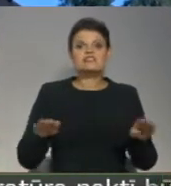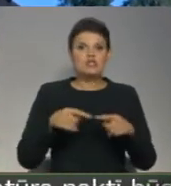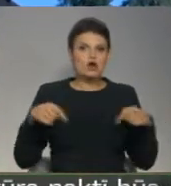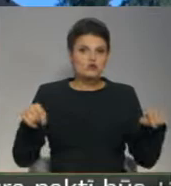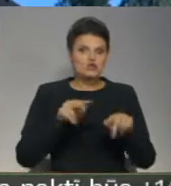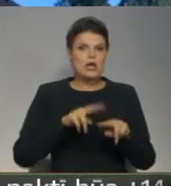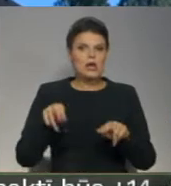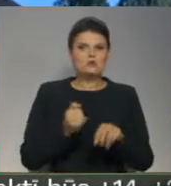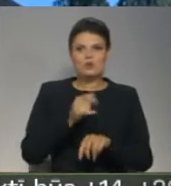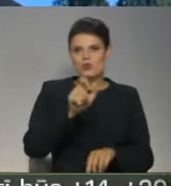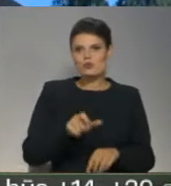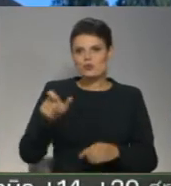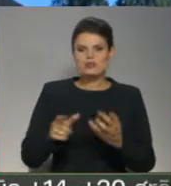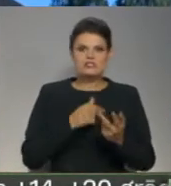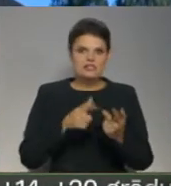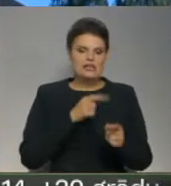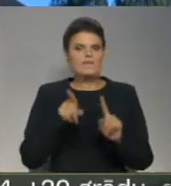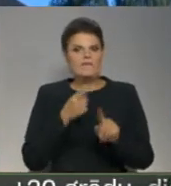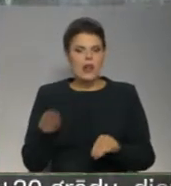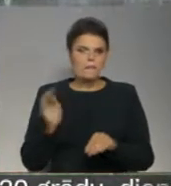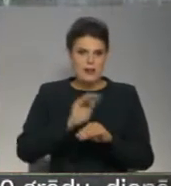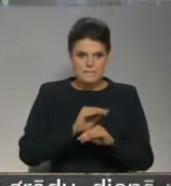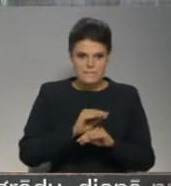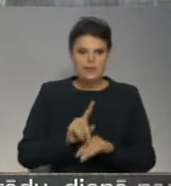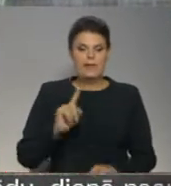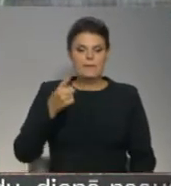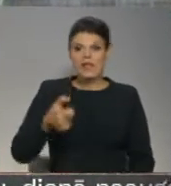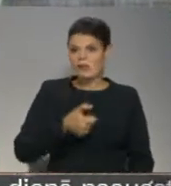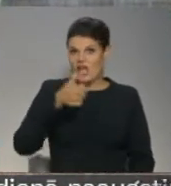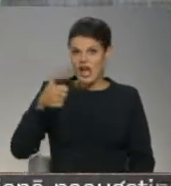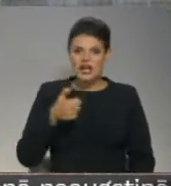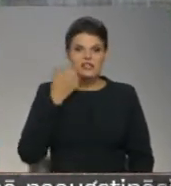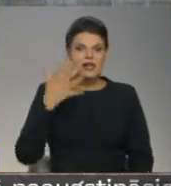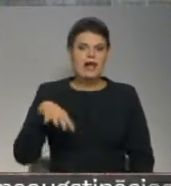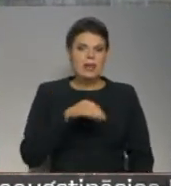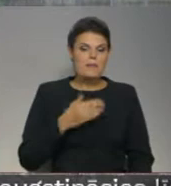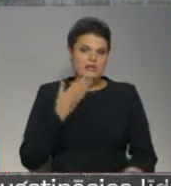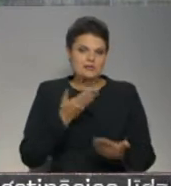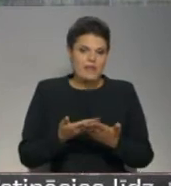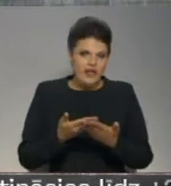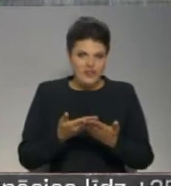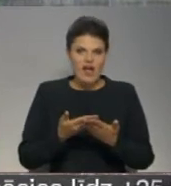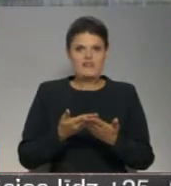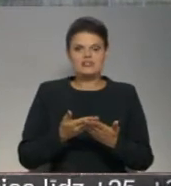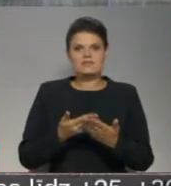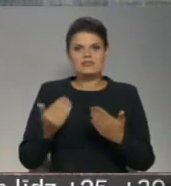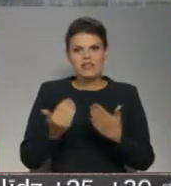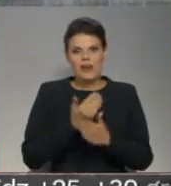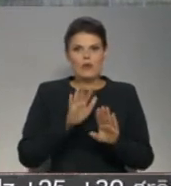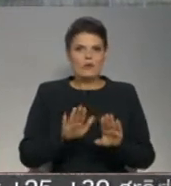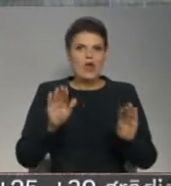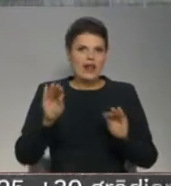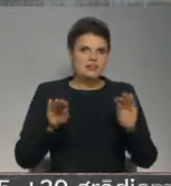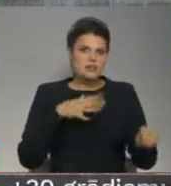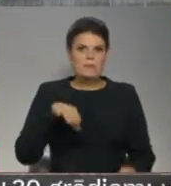kas ļautu turistu skaitam vēl palielināties. Pirmajā gadā, kad mēs piedāvāsim jaunu ekspozīciju,